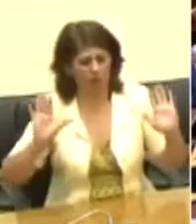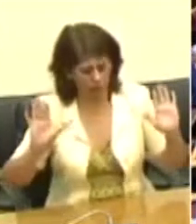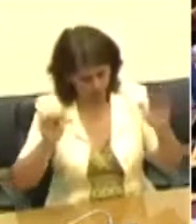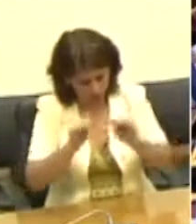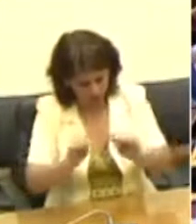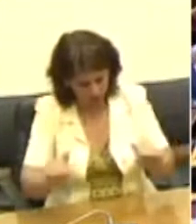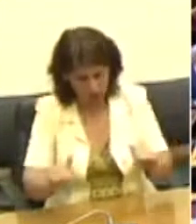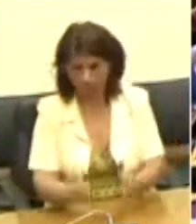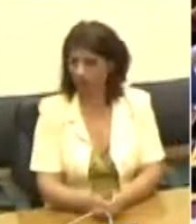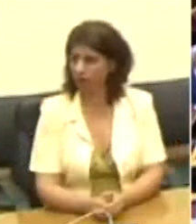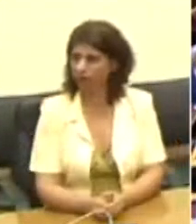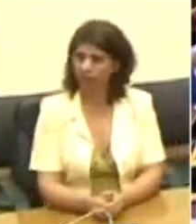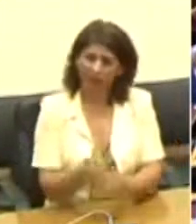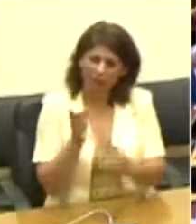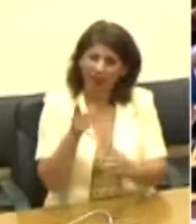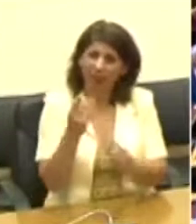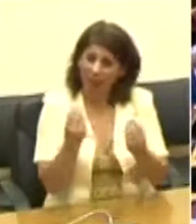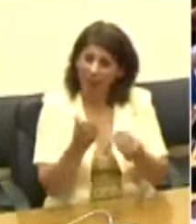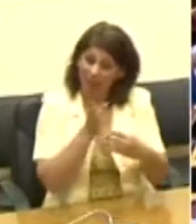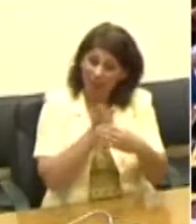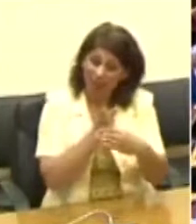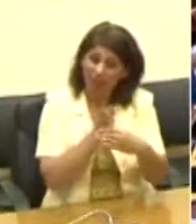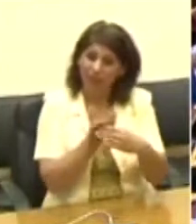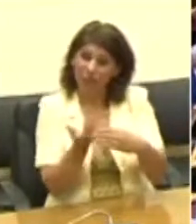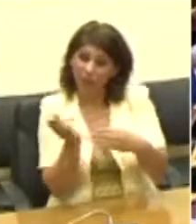μέσα. Να κρύβεστε κάπου πίσω από, πίσω από τις